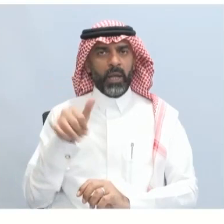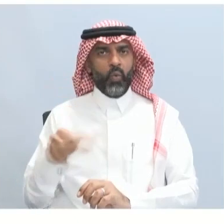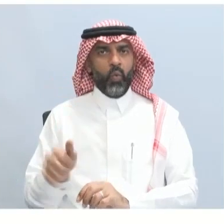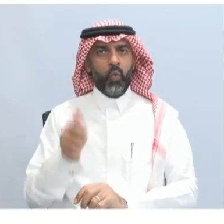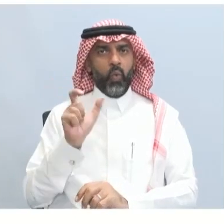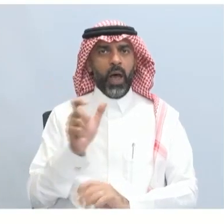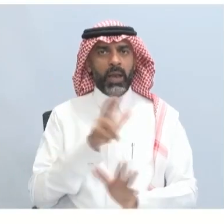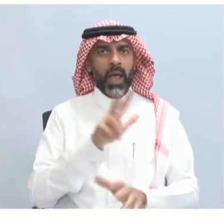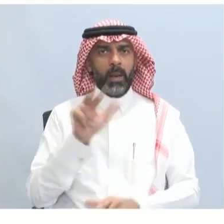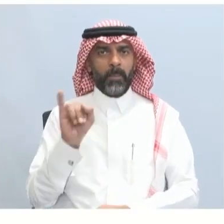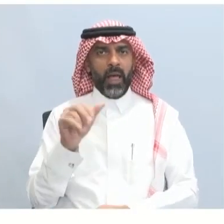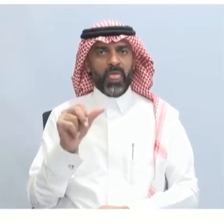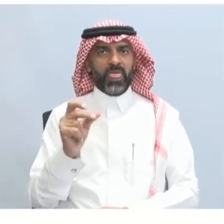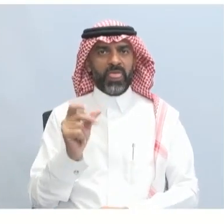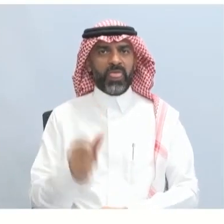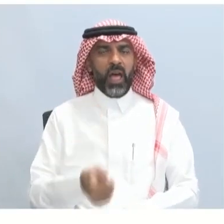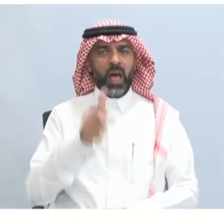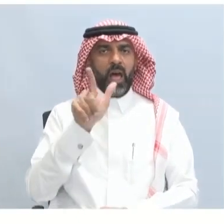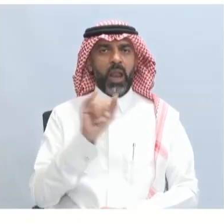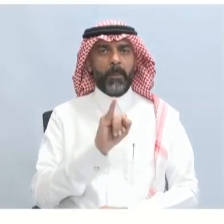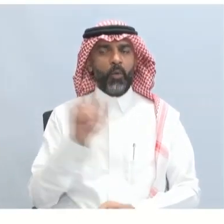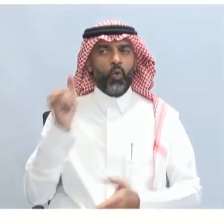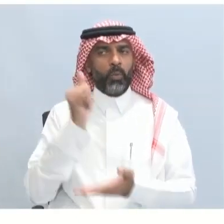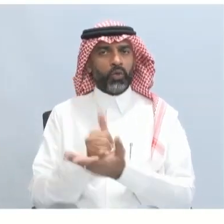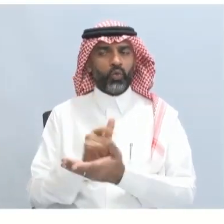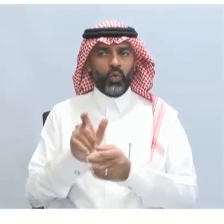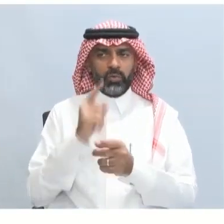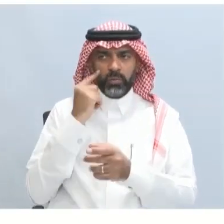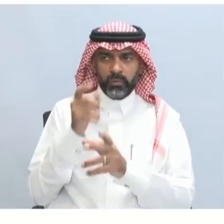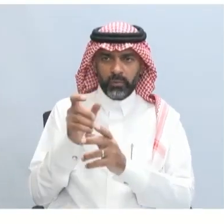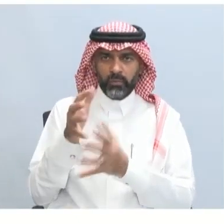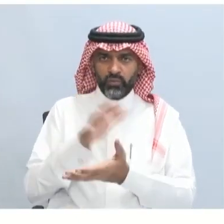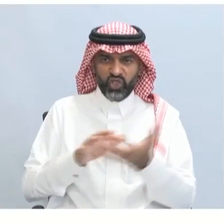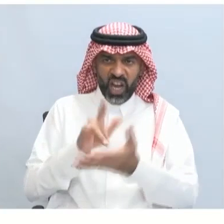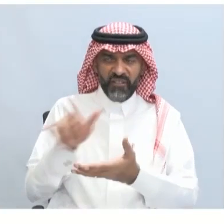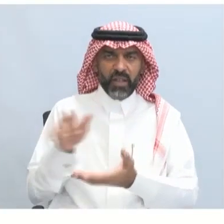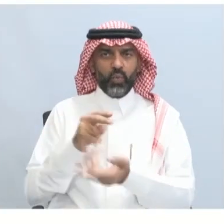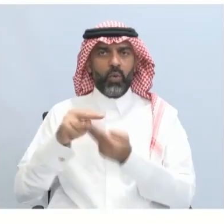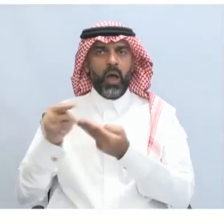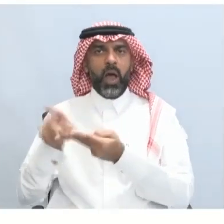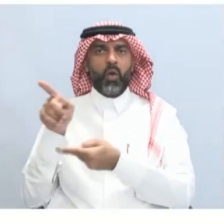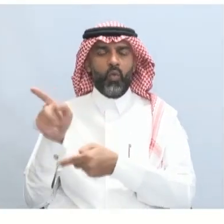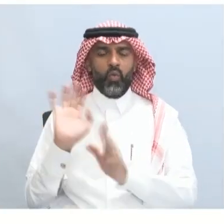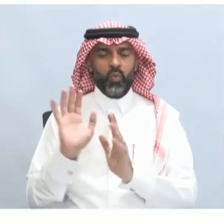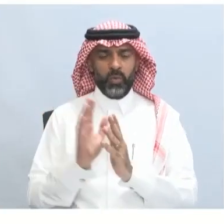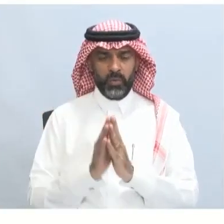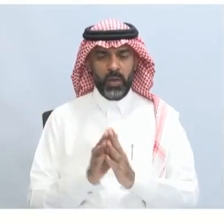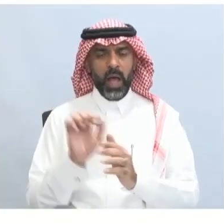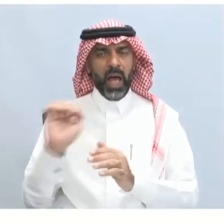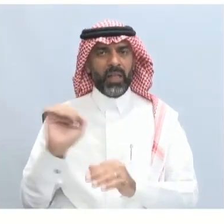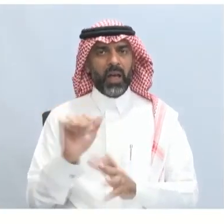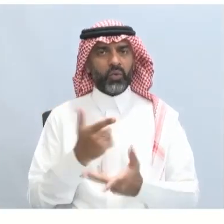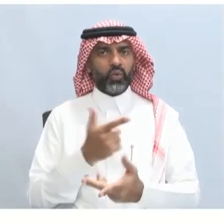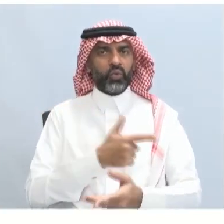هذه الدعاوه والمنازعات الناشئه عن تطبيق النظام فهذا ملخص النظام في لنظام الاسماء التجاريه فقد